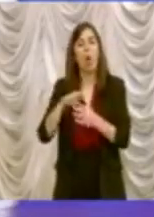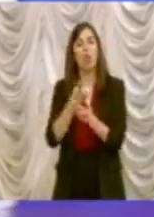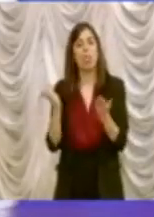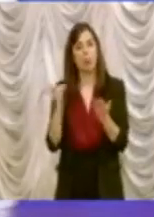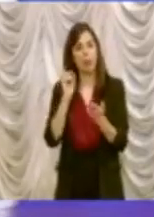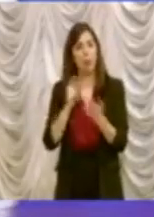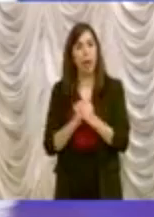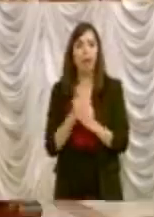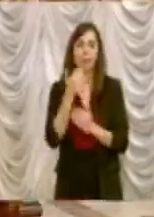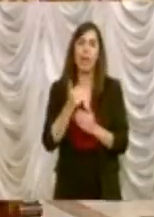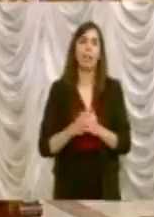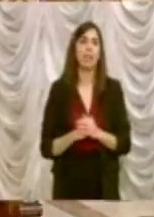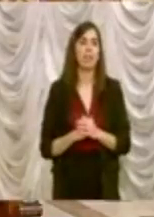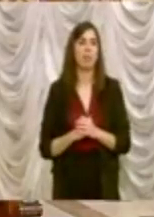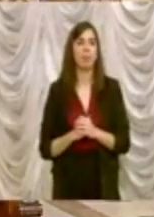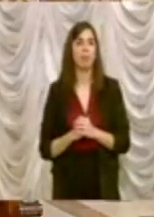grazie